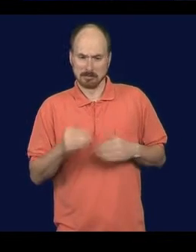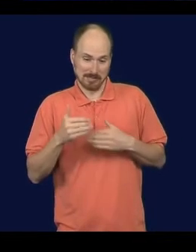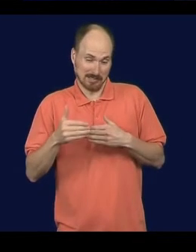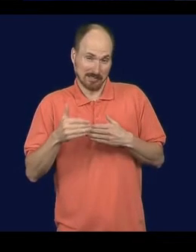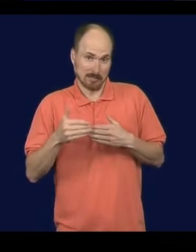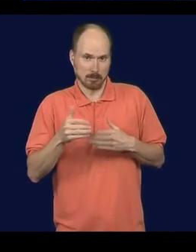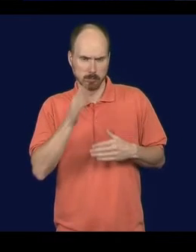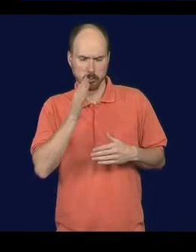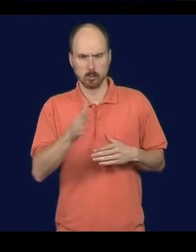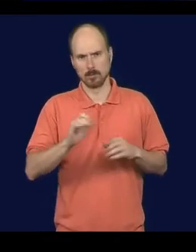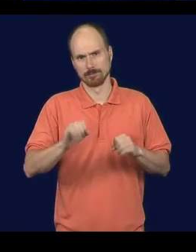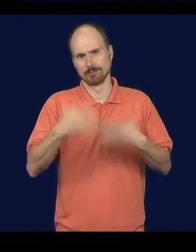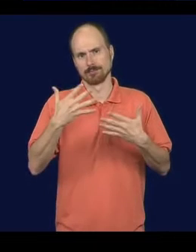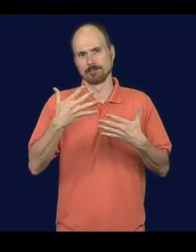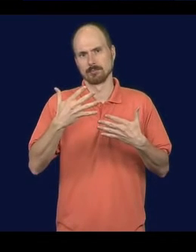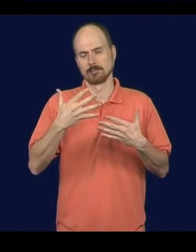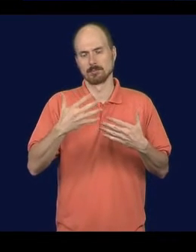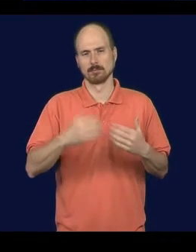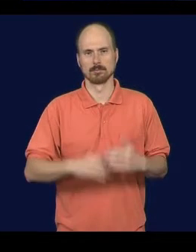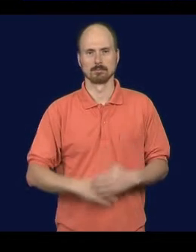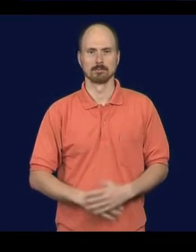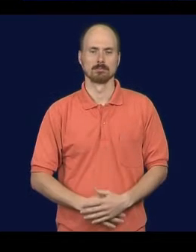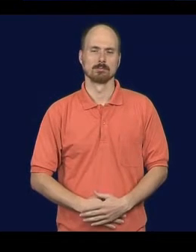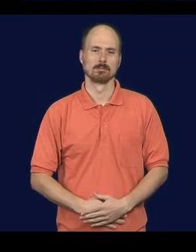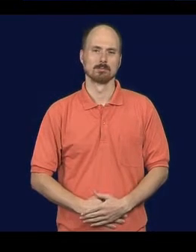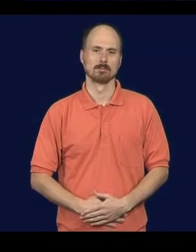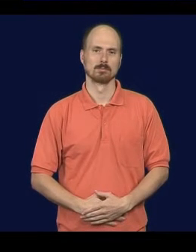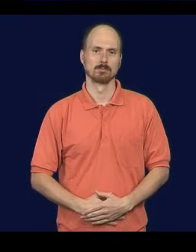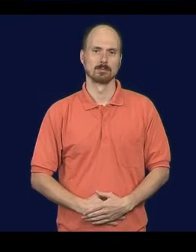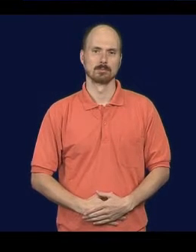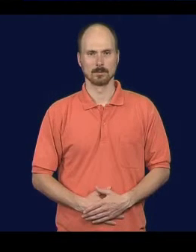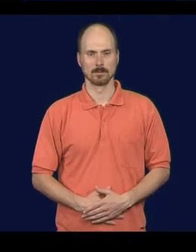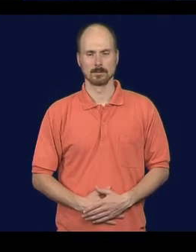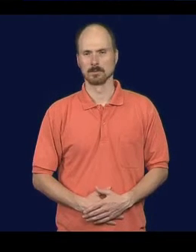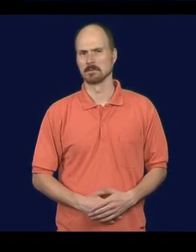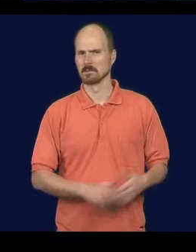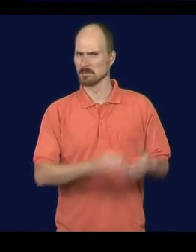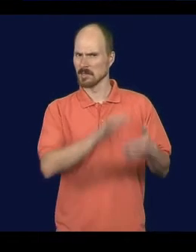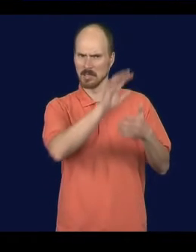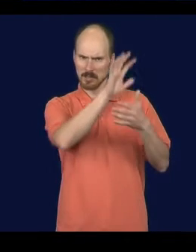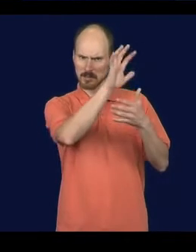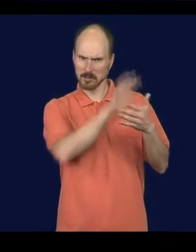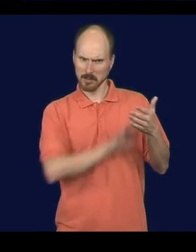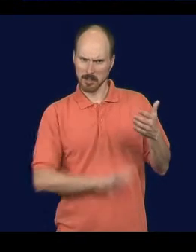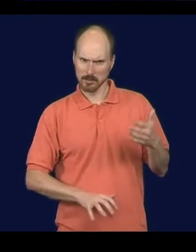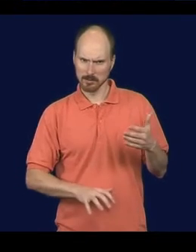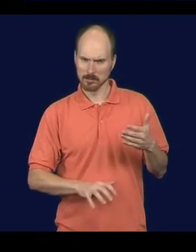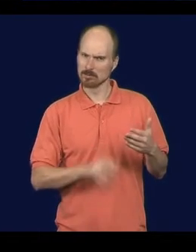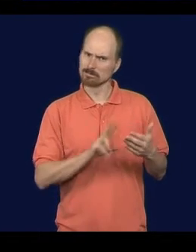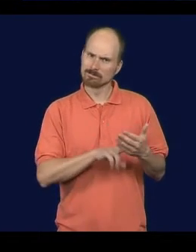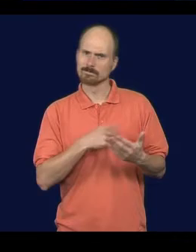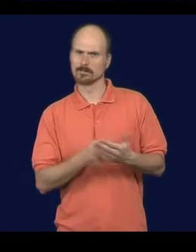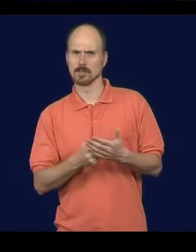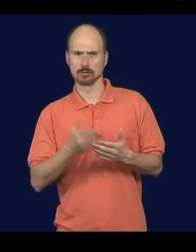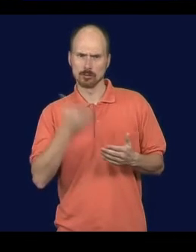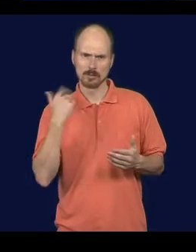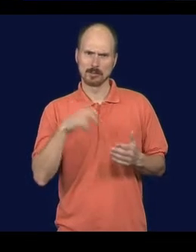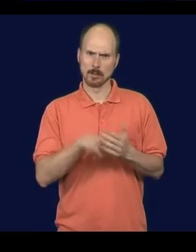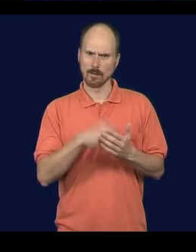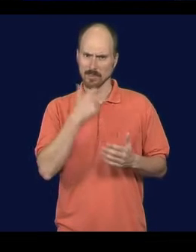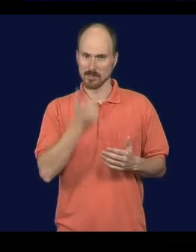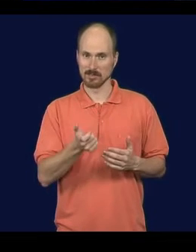a díky kameře pro získání hloubky obrazu a speciálně vytvořenému algoritmu